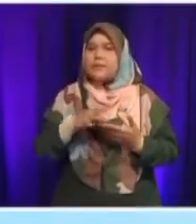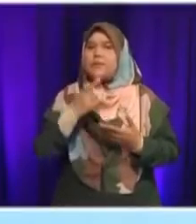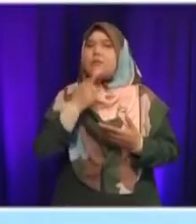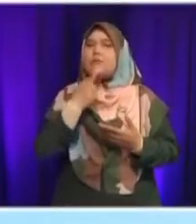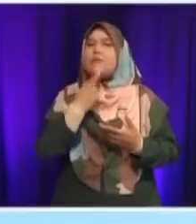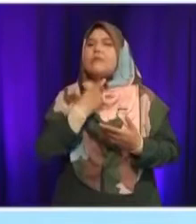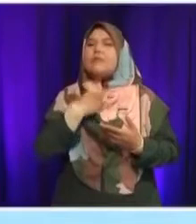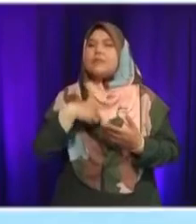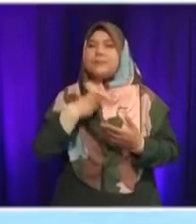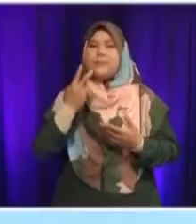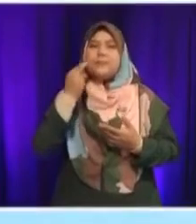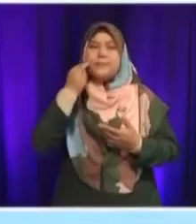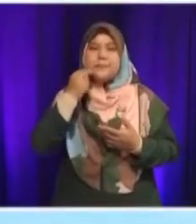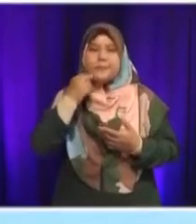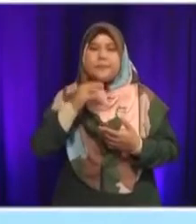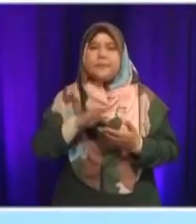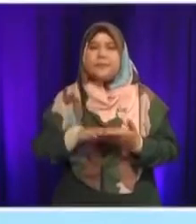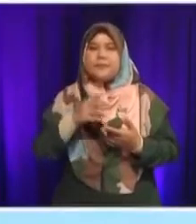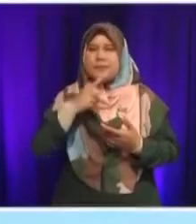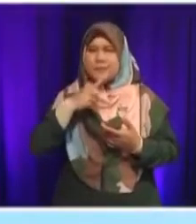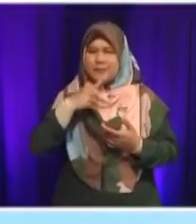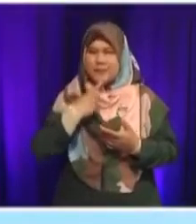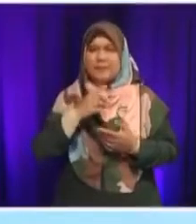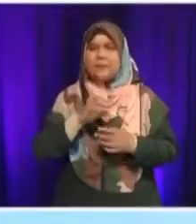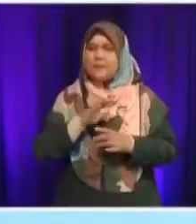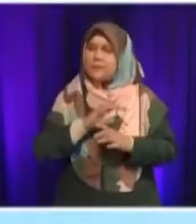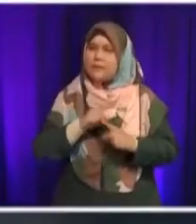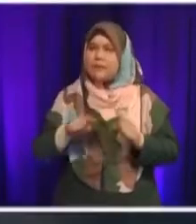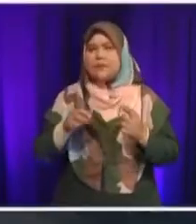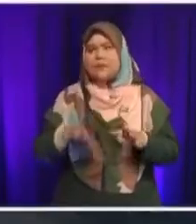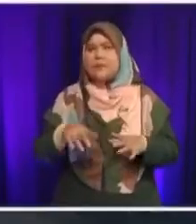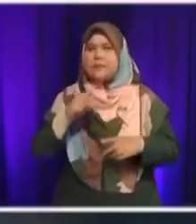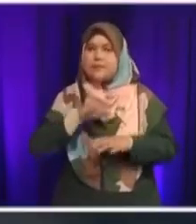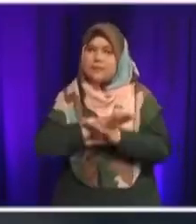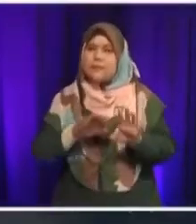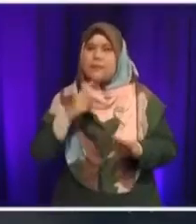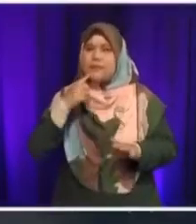sangat manis dan dia pahit tapi tak Terlalu pahit maksudnya